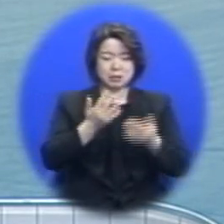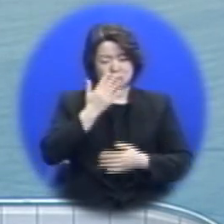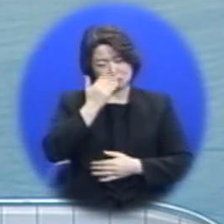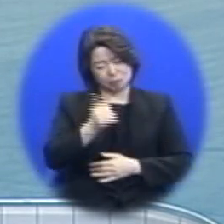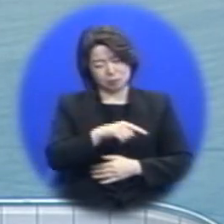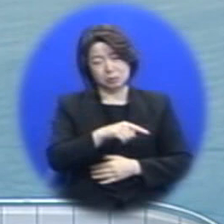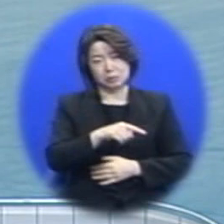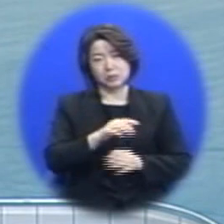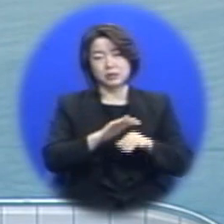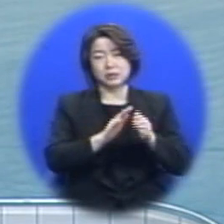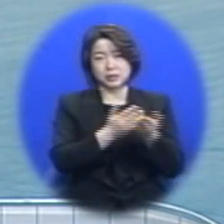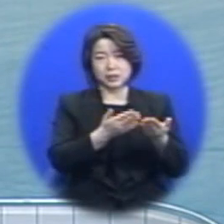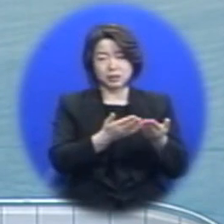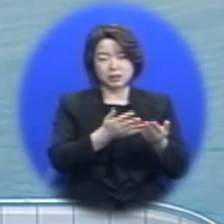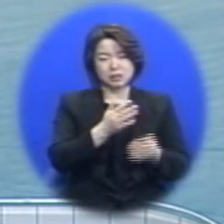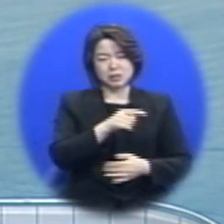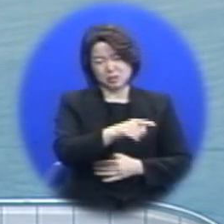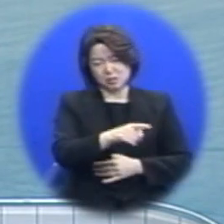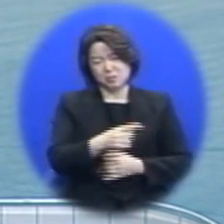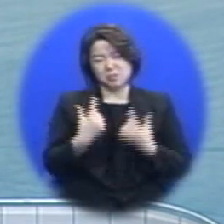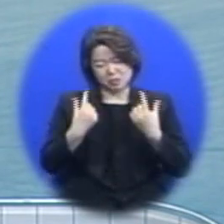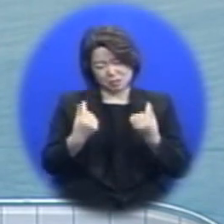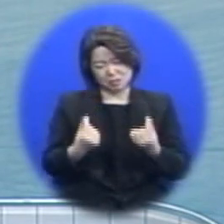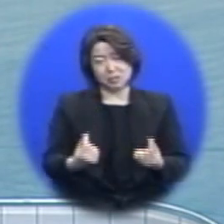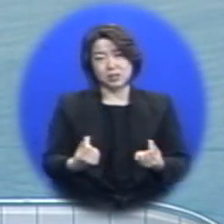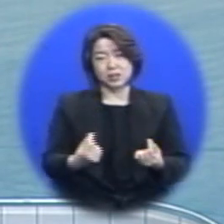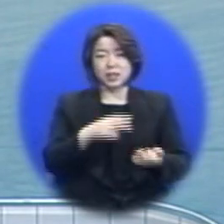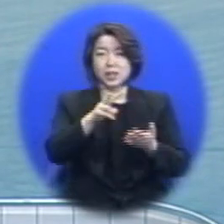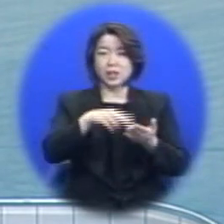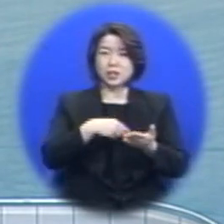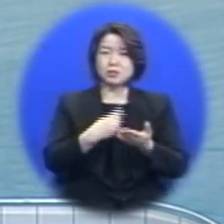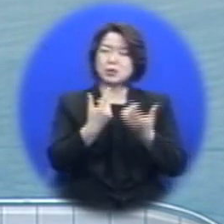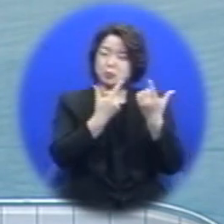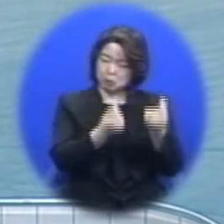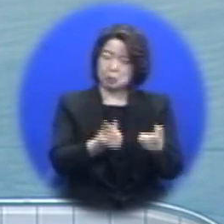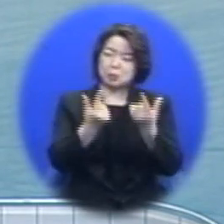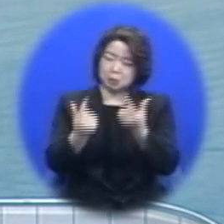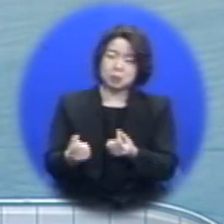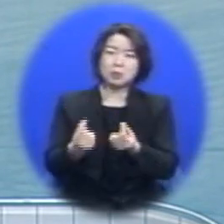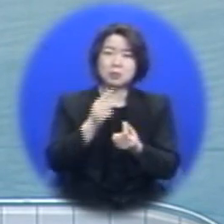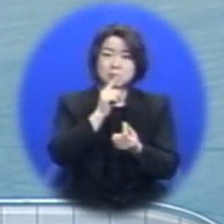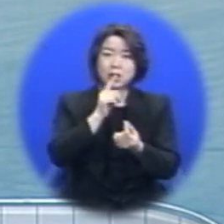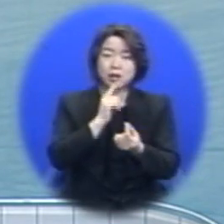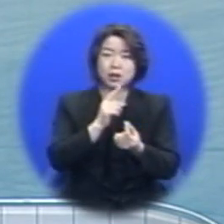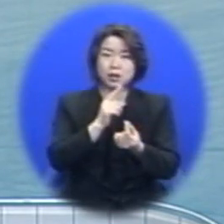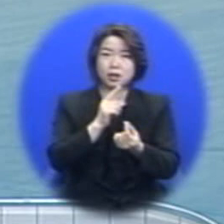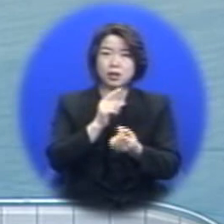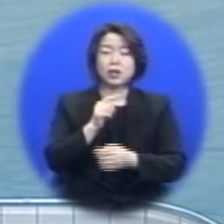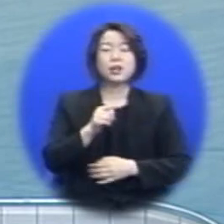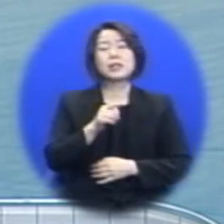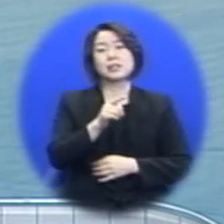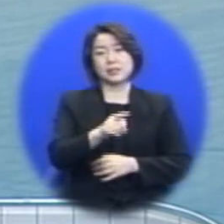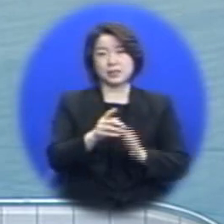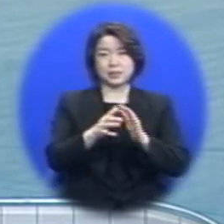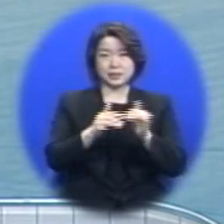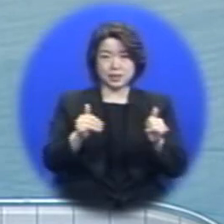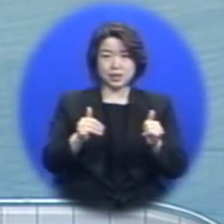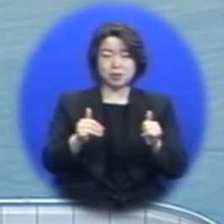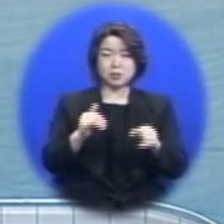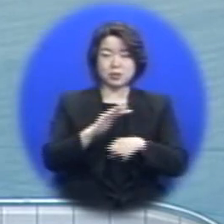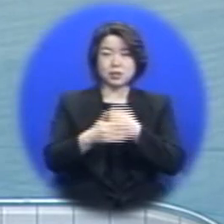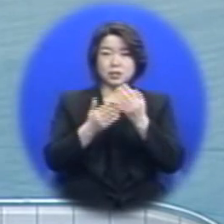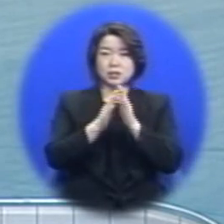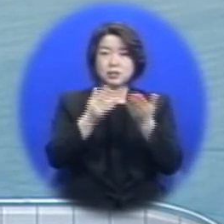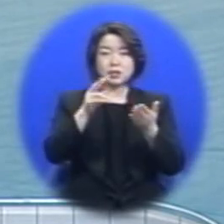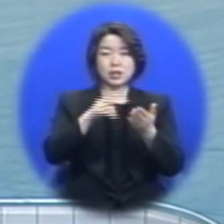책, 아예 뻔한 책, 아예 읽으면 늘 그 말씀일 거. 그 사람은 성경을 안 읽고 가지는